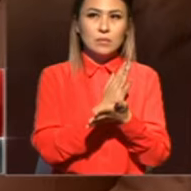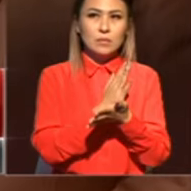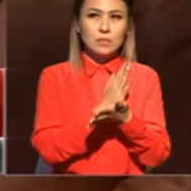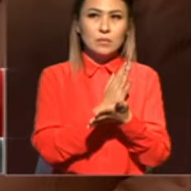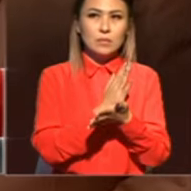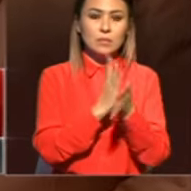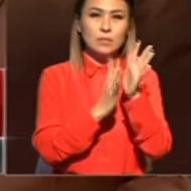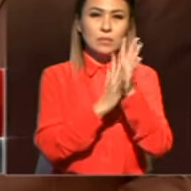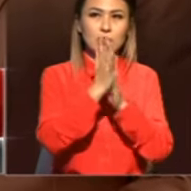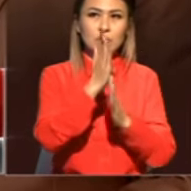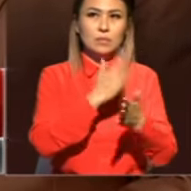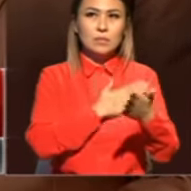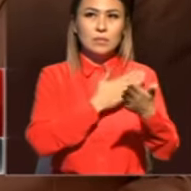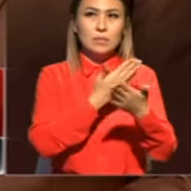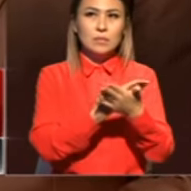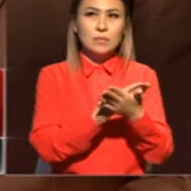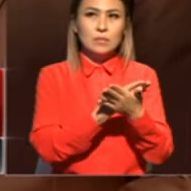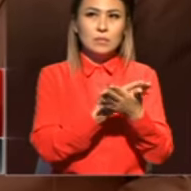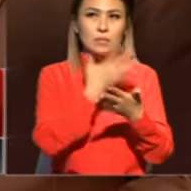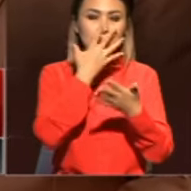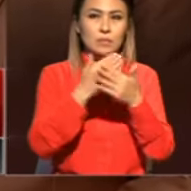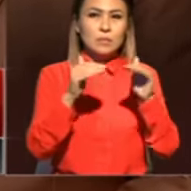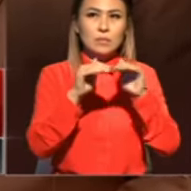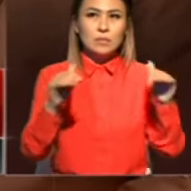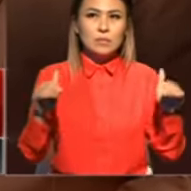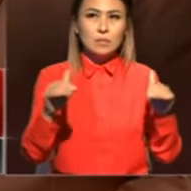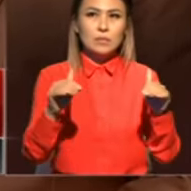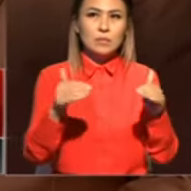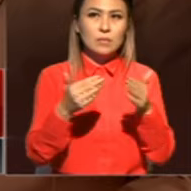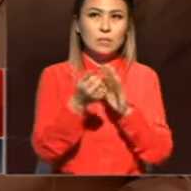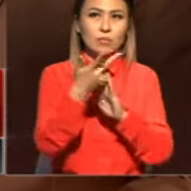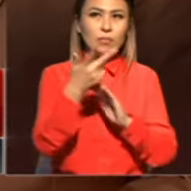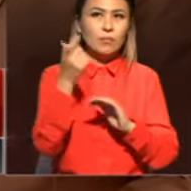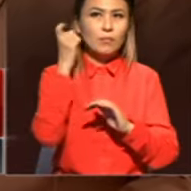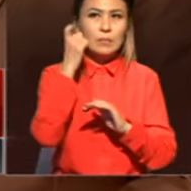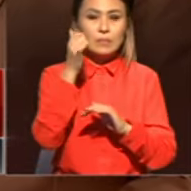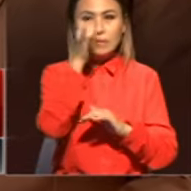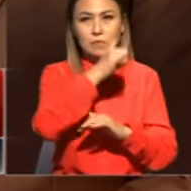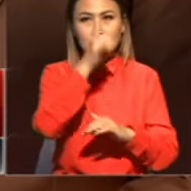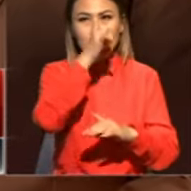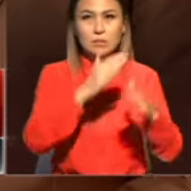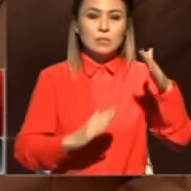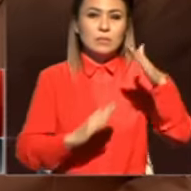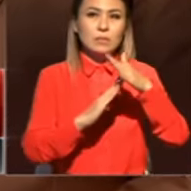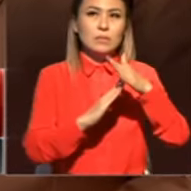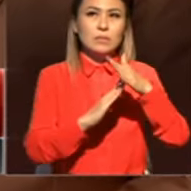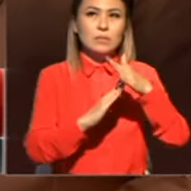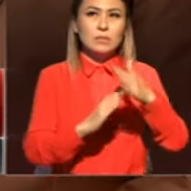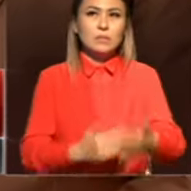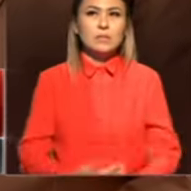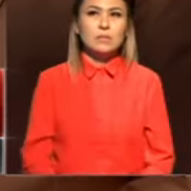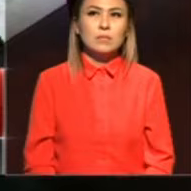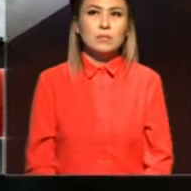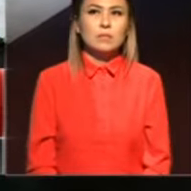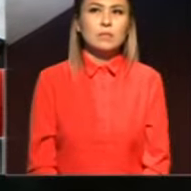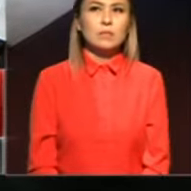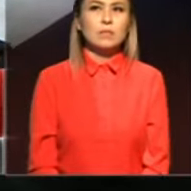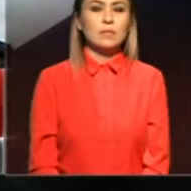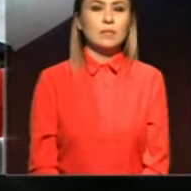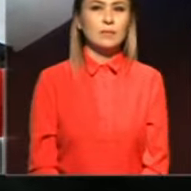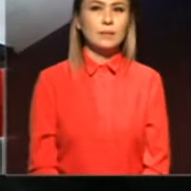өсу қарқыны сол өз деңгейі емес, біз ана 13 жыл болған деңгейге біз әлі жете алмай жатырмыз. Біз әлі жаңағы тығырықта